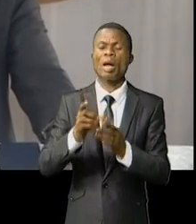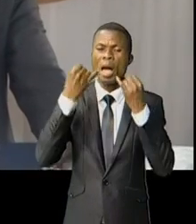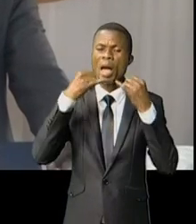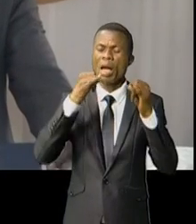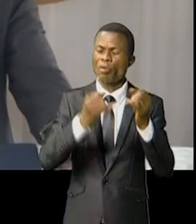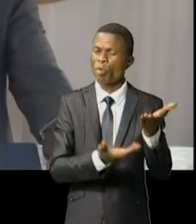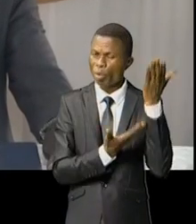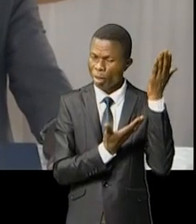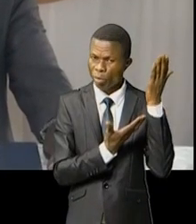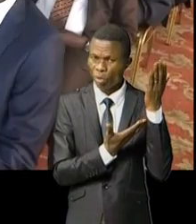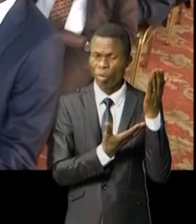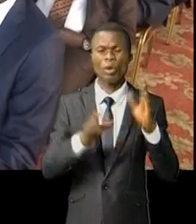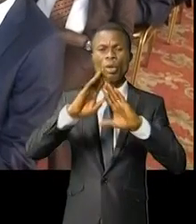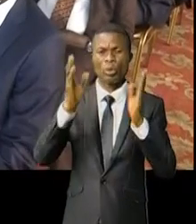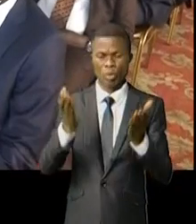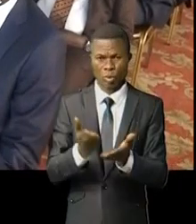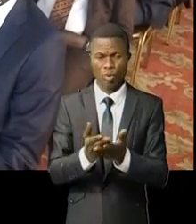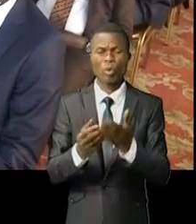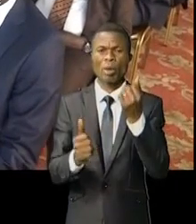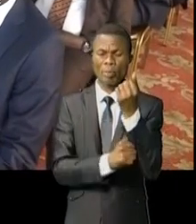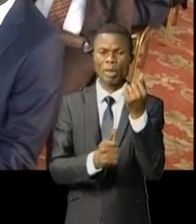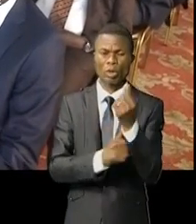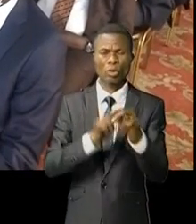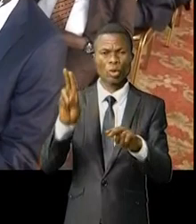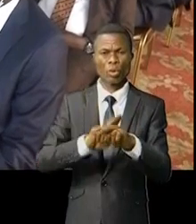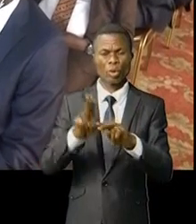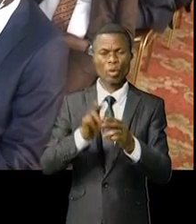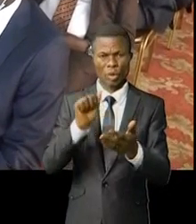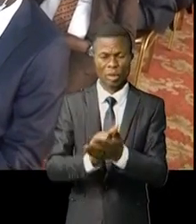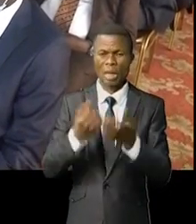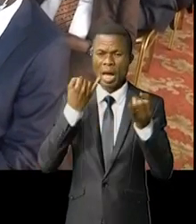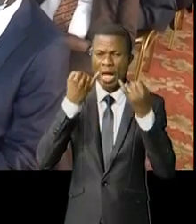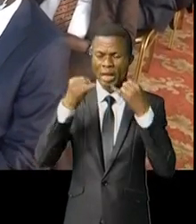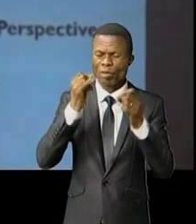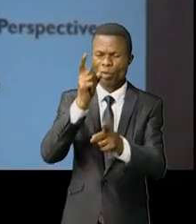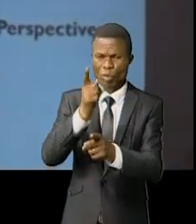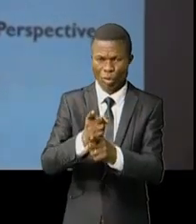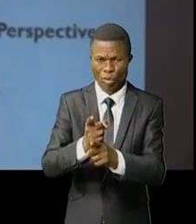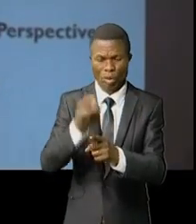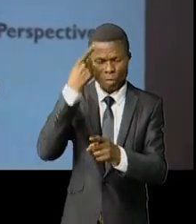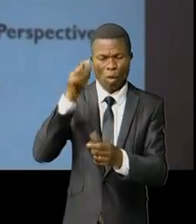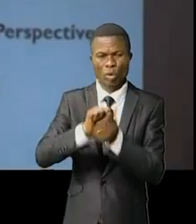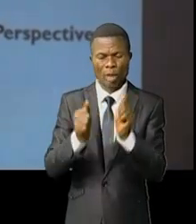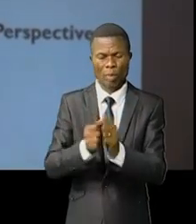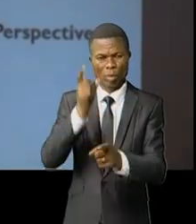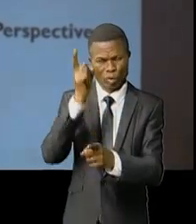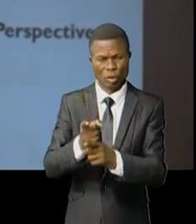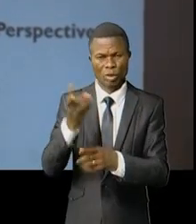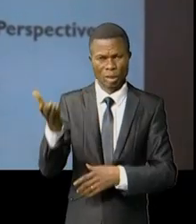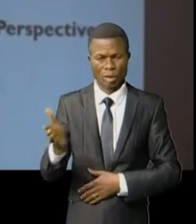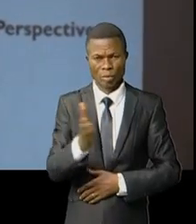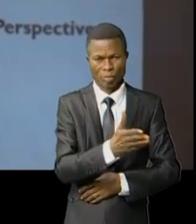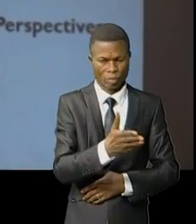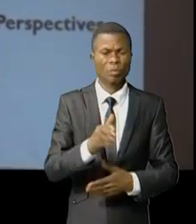d'information utile à tous les utilisateurs de données statistiques pour des besoins idoines.